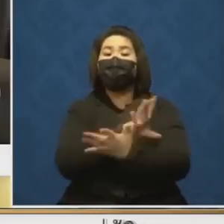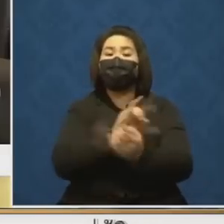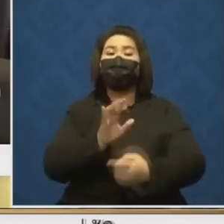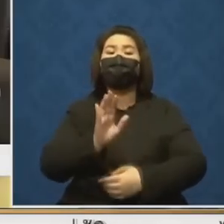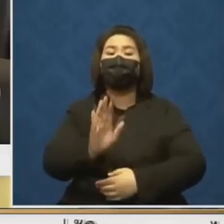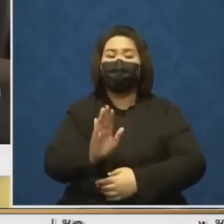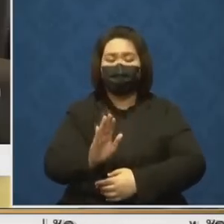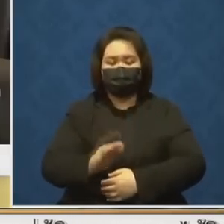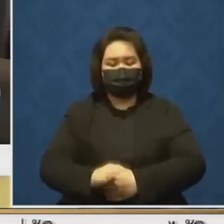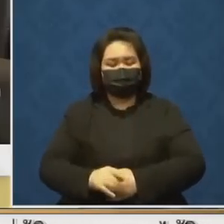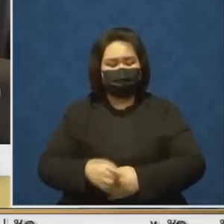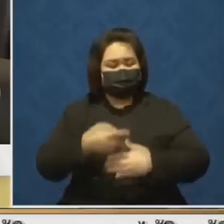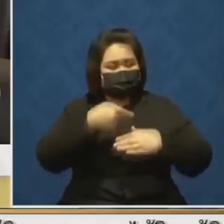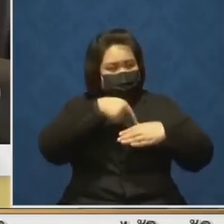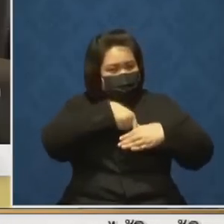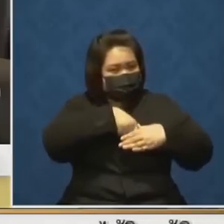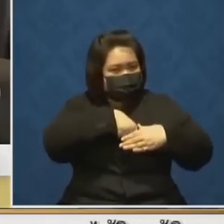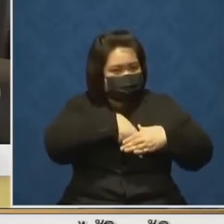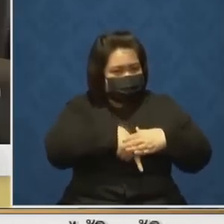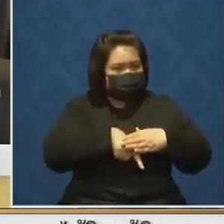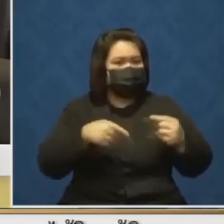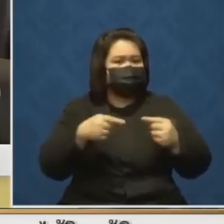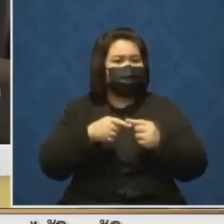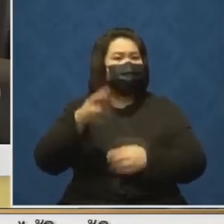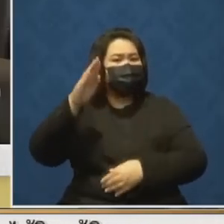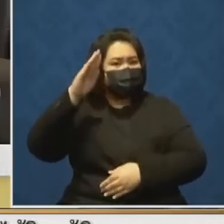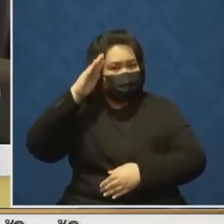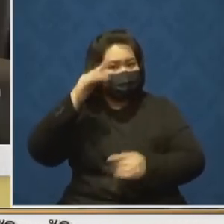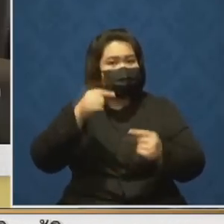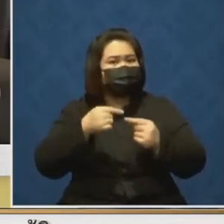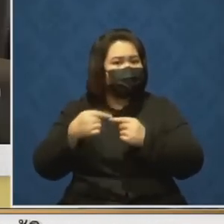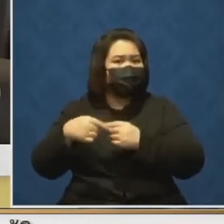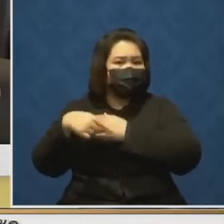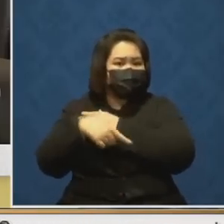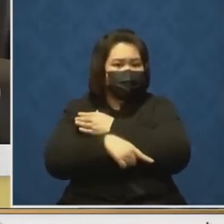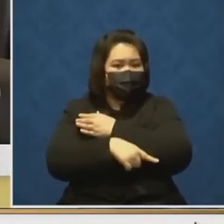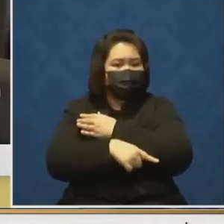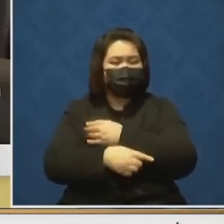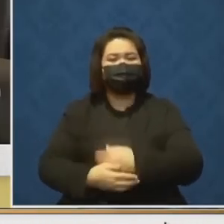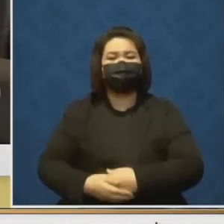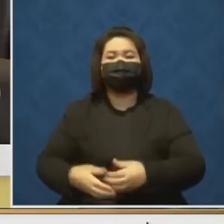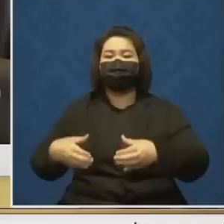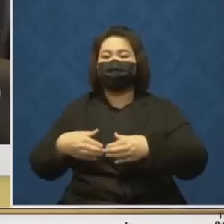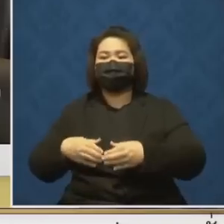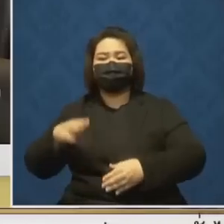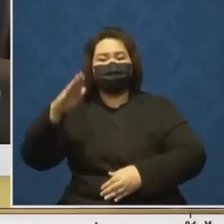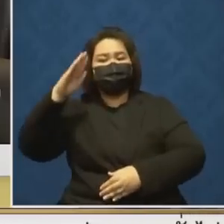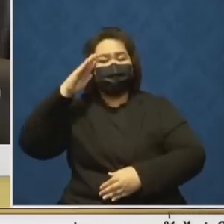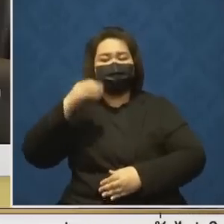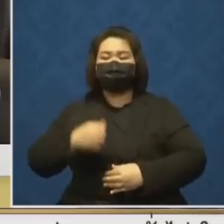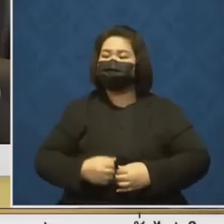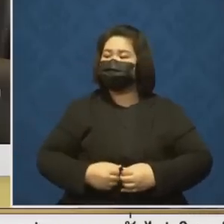้ายที่ฝังลากลึกอยในสถาบรทหารทำให้กองทัพหๆอยัตัวสอบ